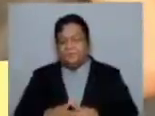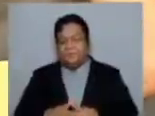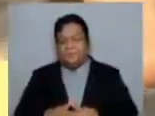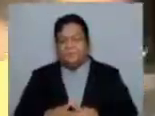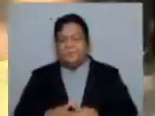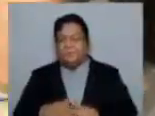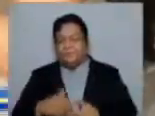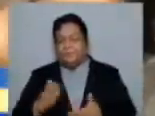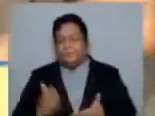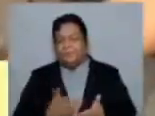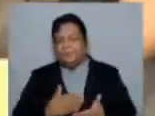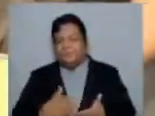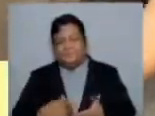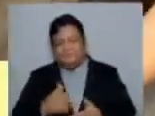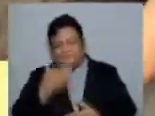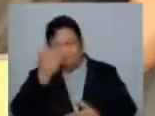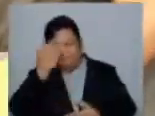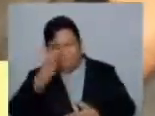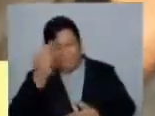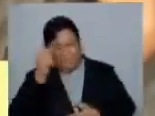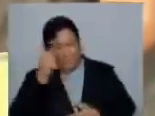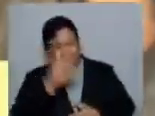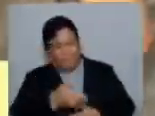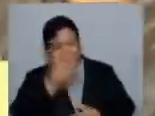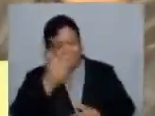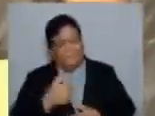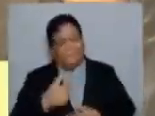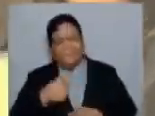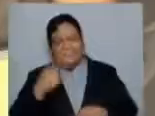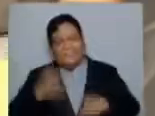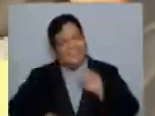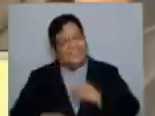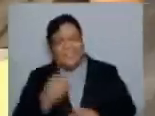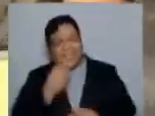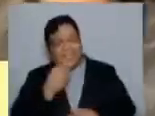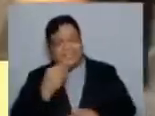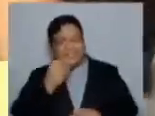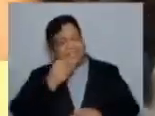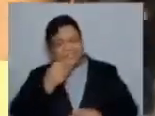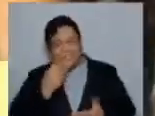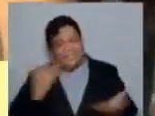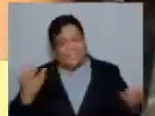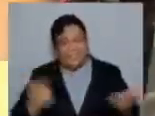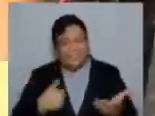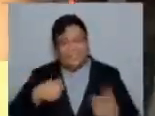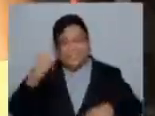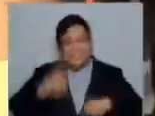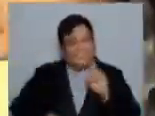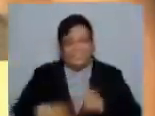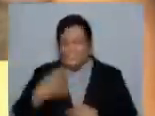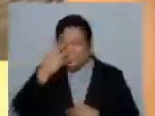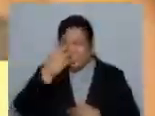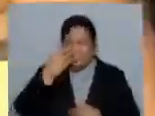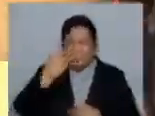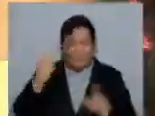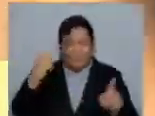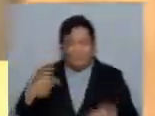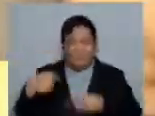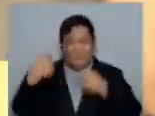alam dahil sa'yo, ako'y di makakain. Di rin makatulog buhat ng